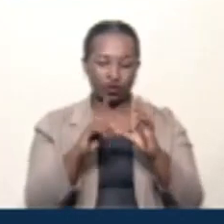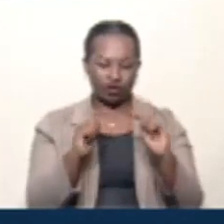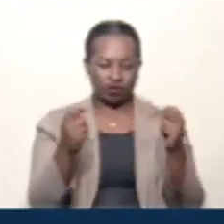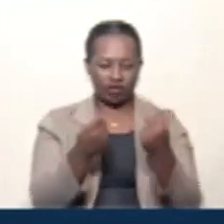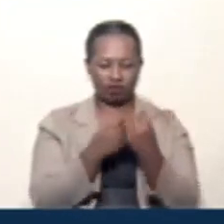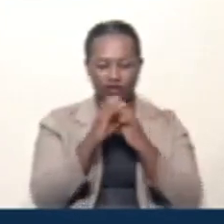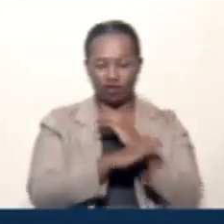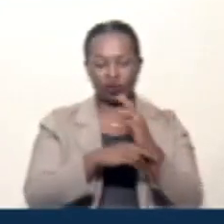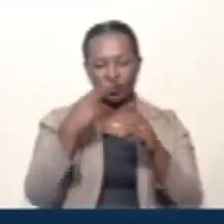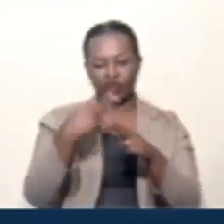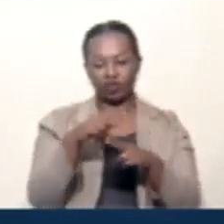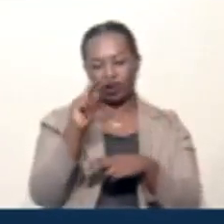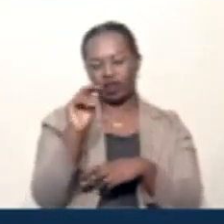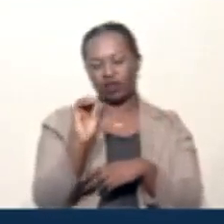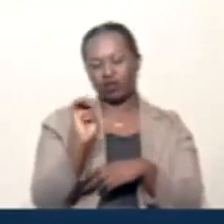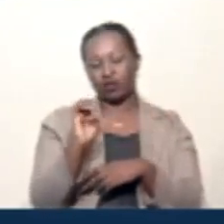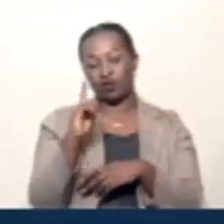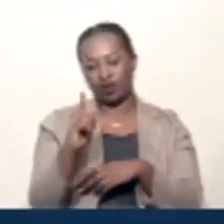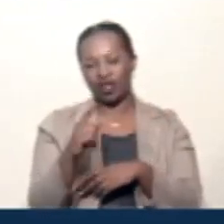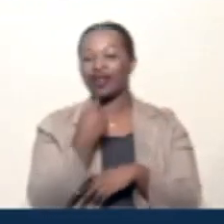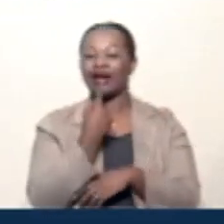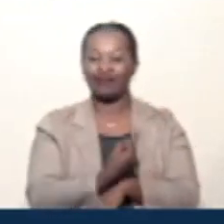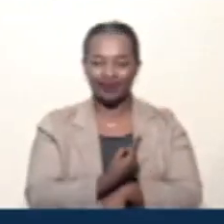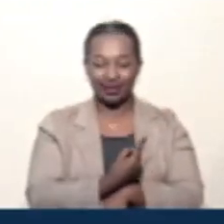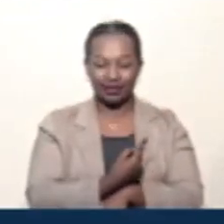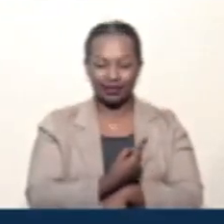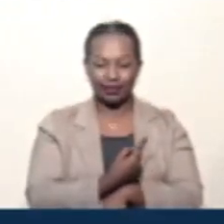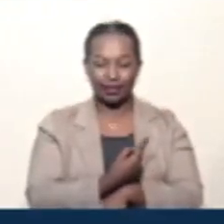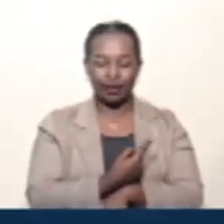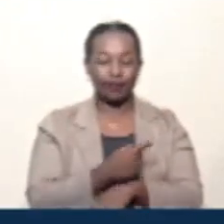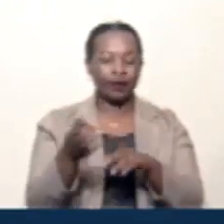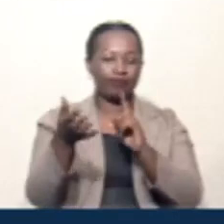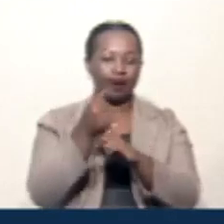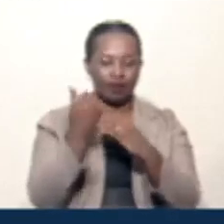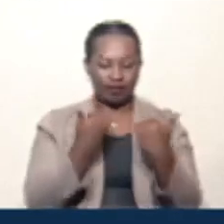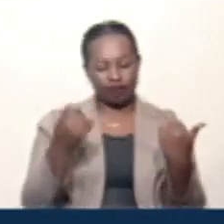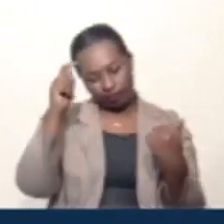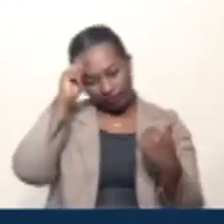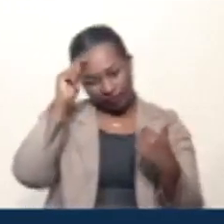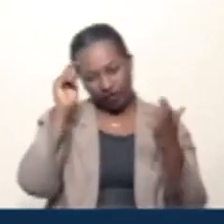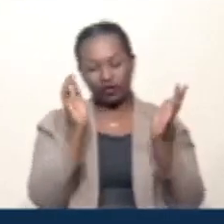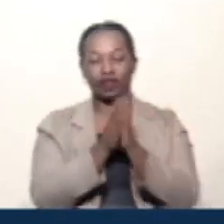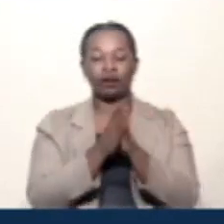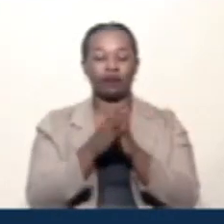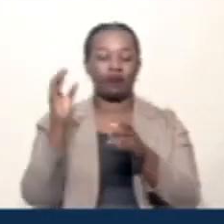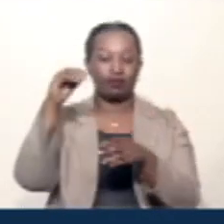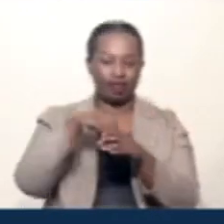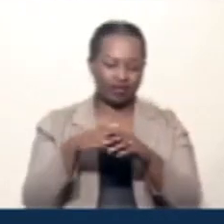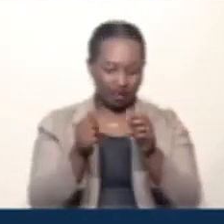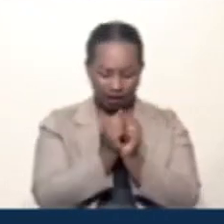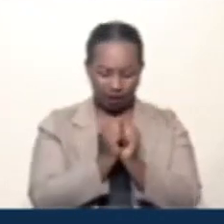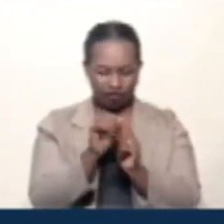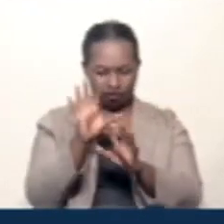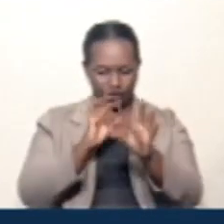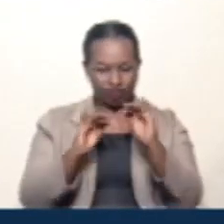Noel nkuri abanzi avuga ko babonye abana bafite impano kandi ko bagiye kubashyira hamwe kugira ngo